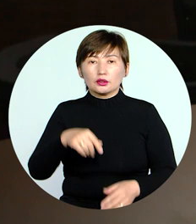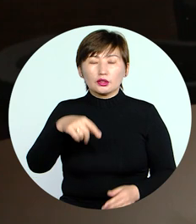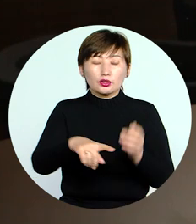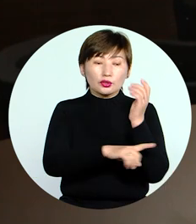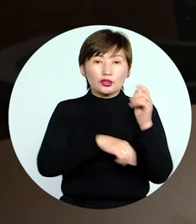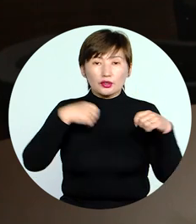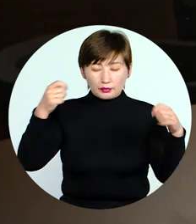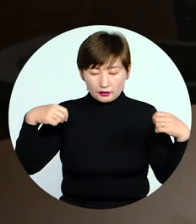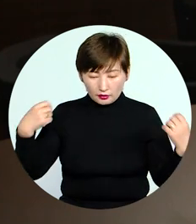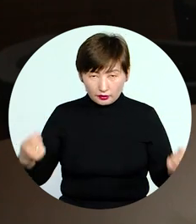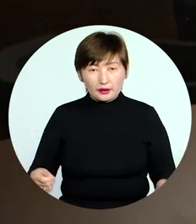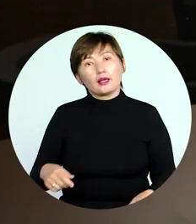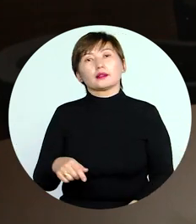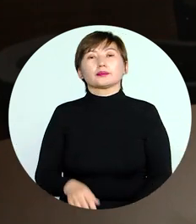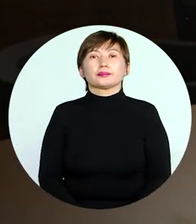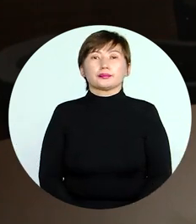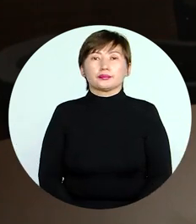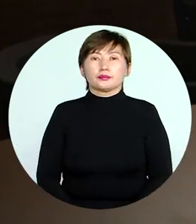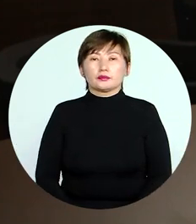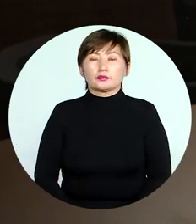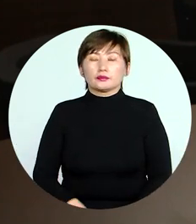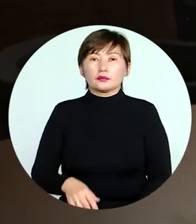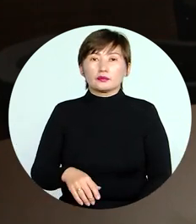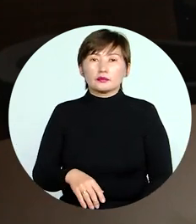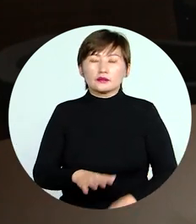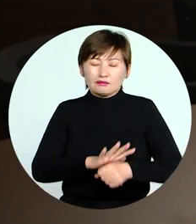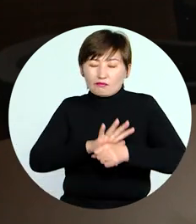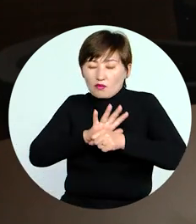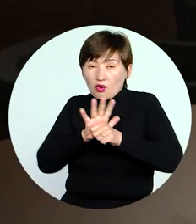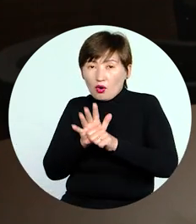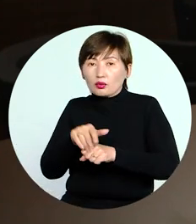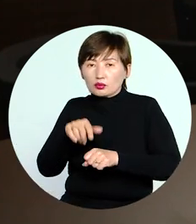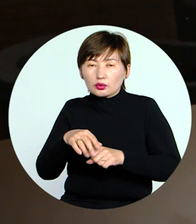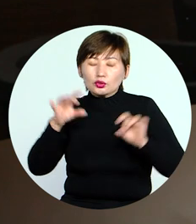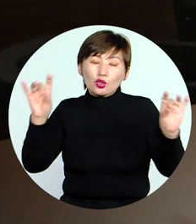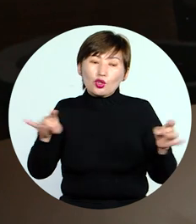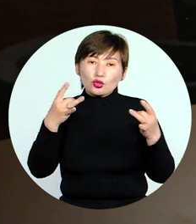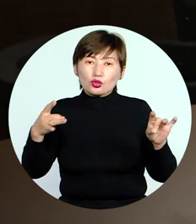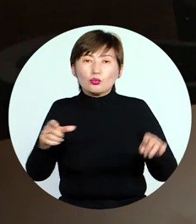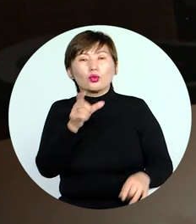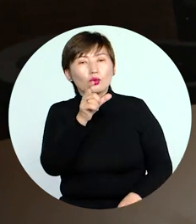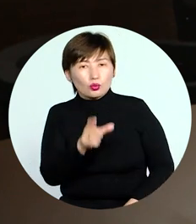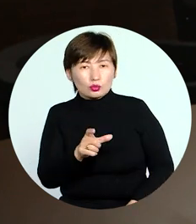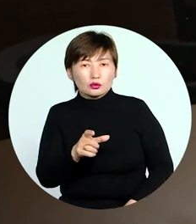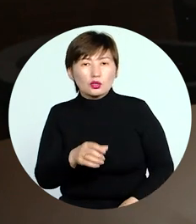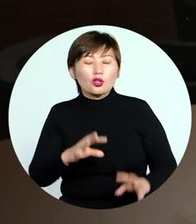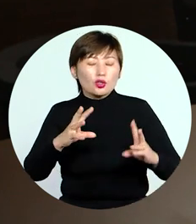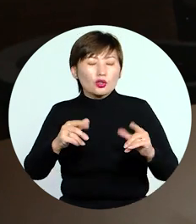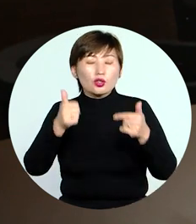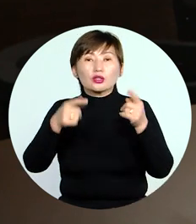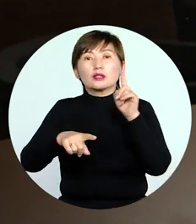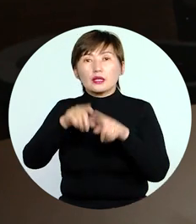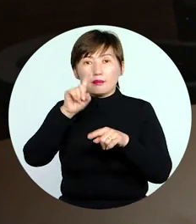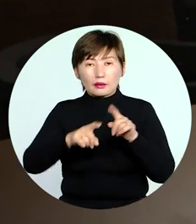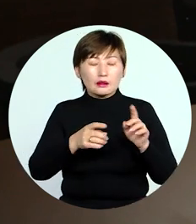мэндийг төвшүүлье. Тэгэд энэ айхтар цар тахлын үед бол хөгжим бас хүний төлөвшөл хөгжилд одоо хэрхэн нөлөөлдөг